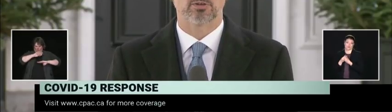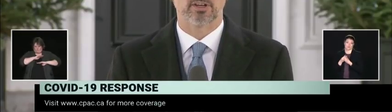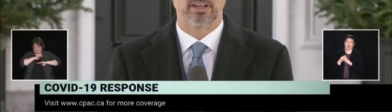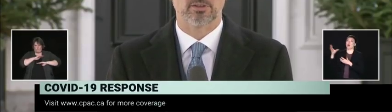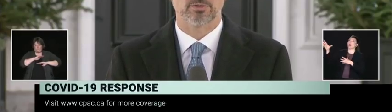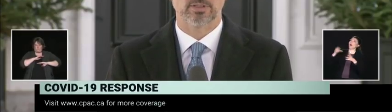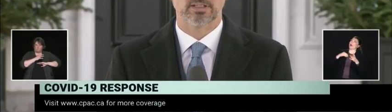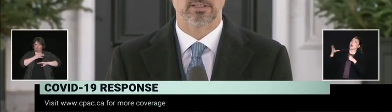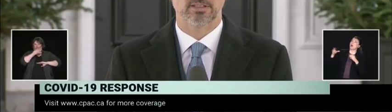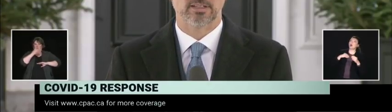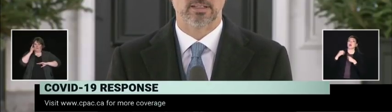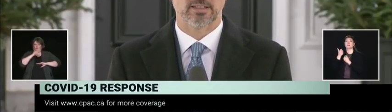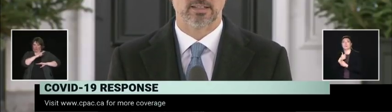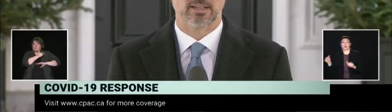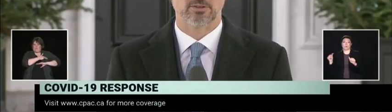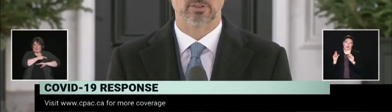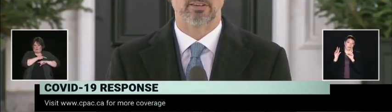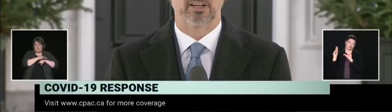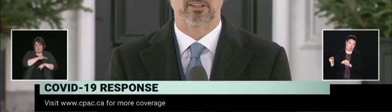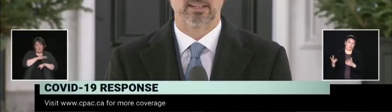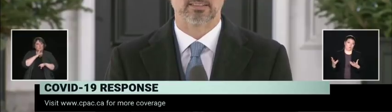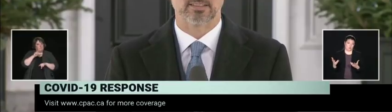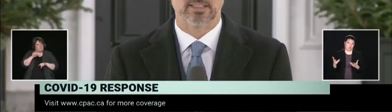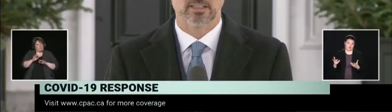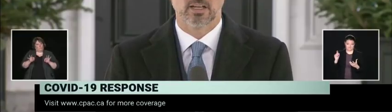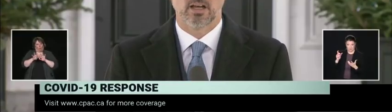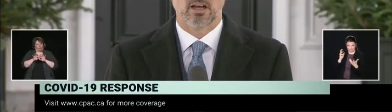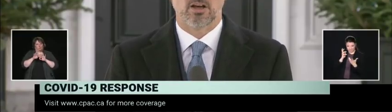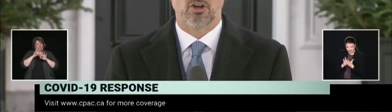l'équipement qu'on donne à nos travailleurs